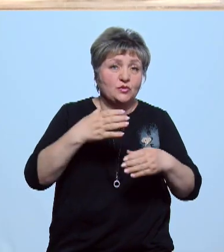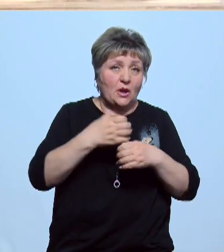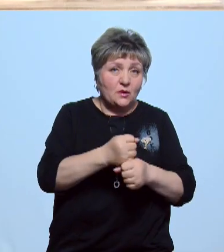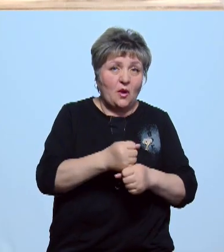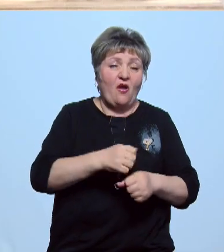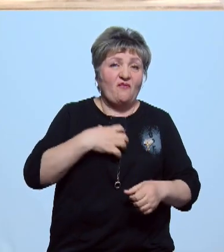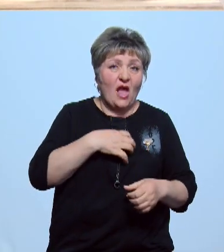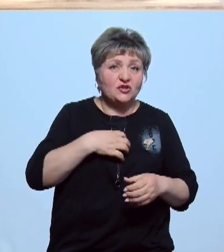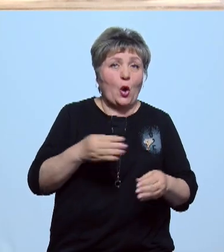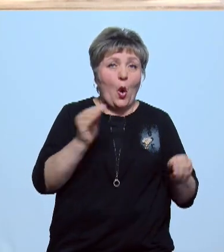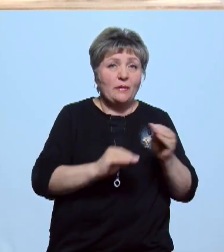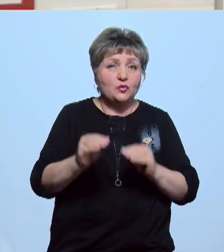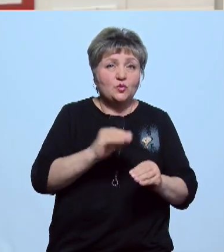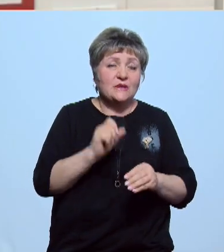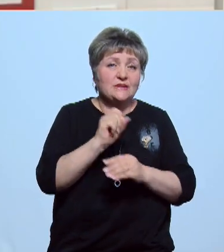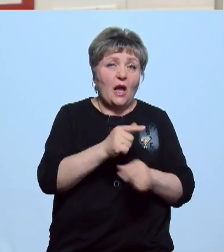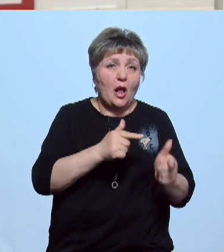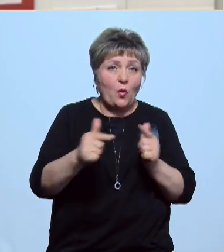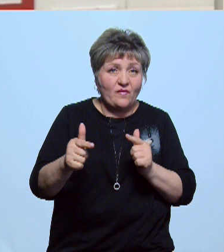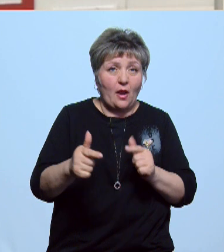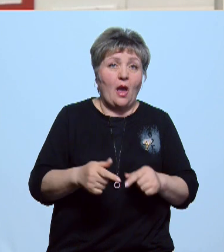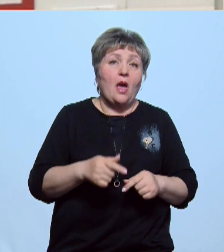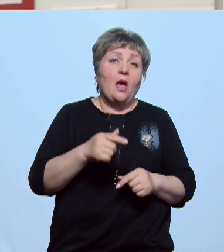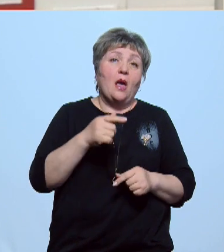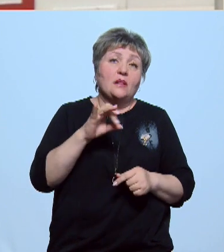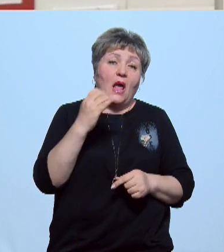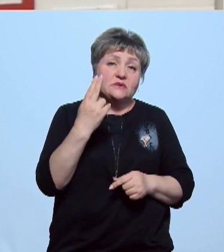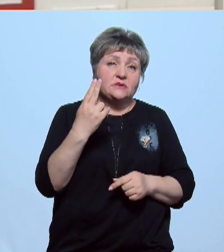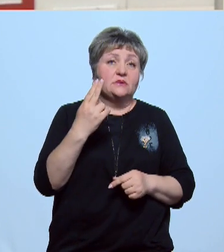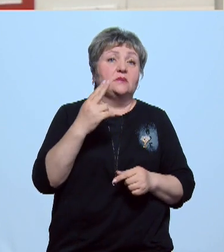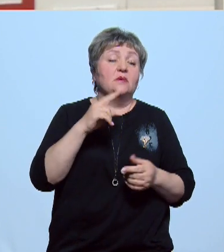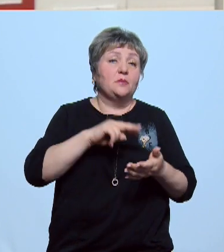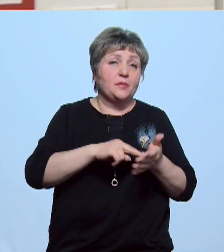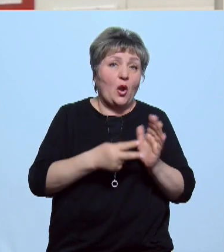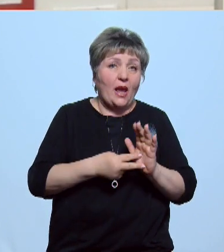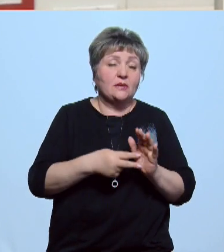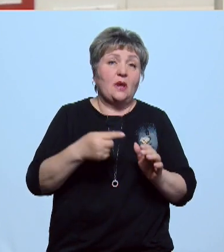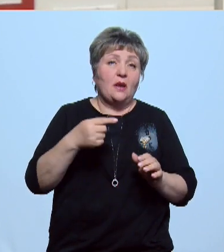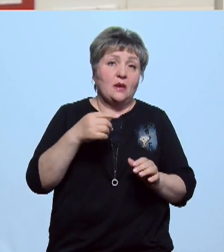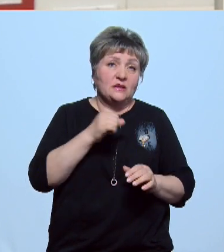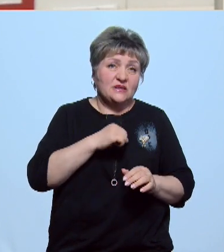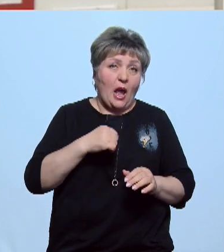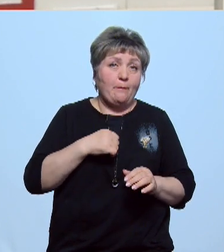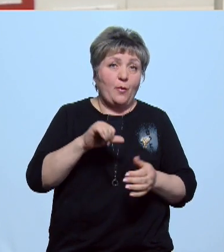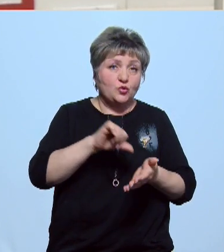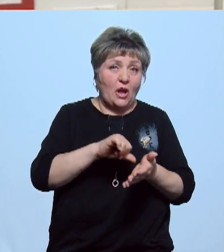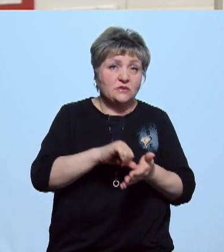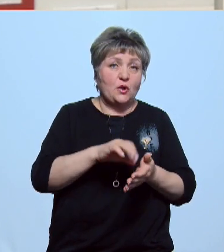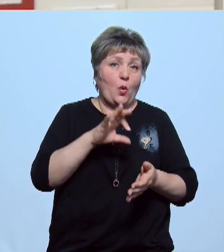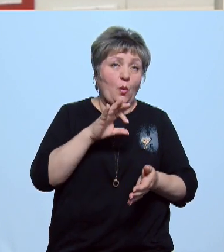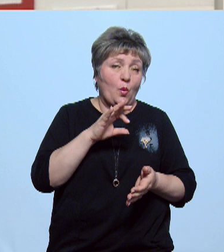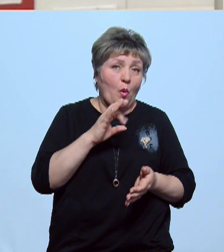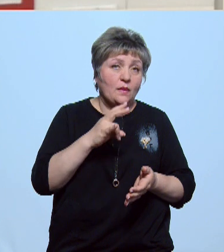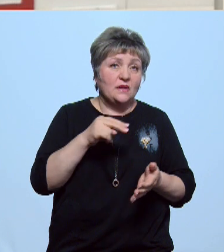важных комплектующих заготовок. Сам этап участия в национальном проекте, он стал катализатором